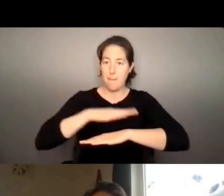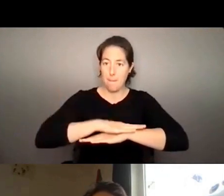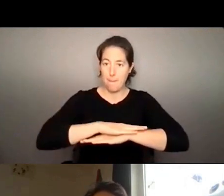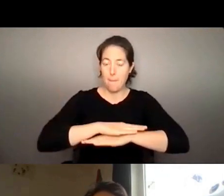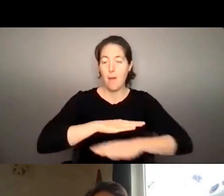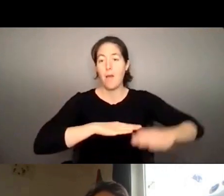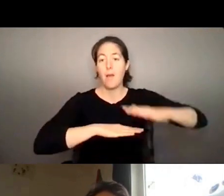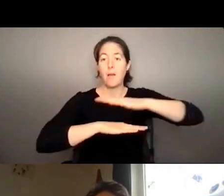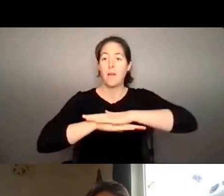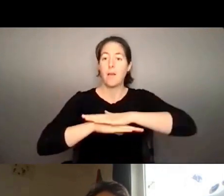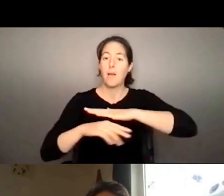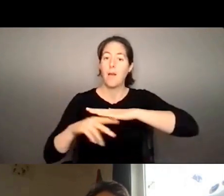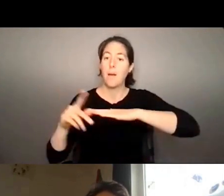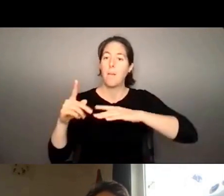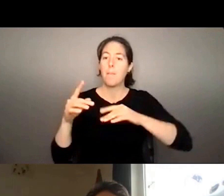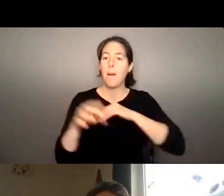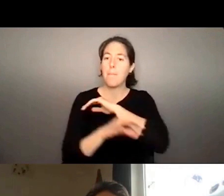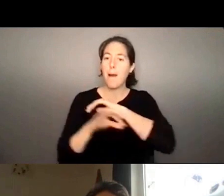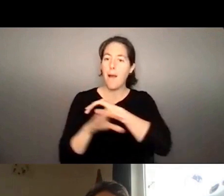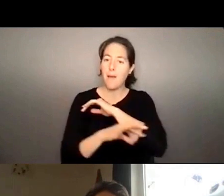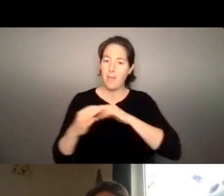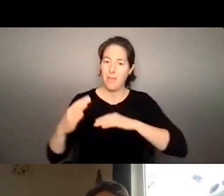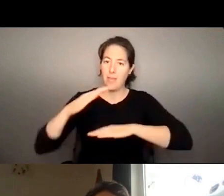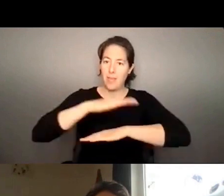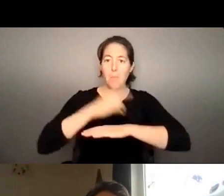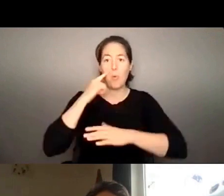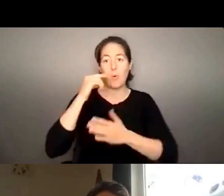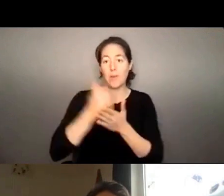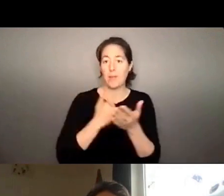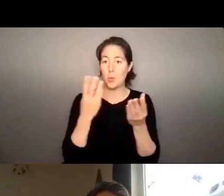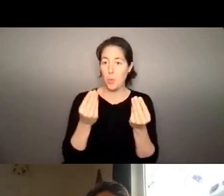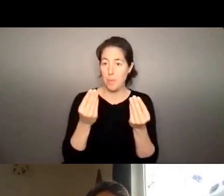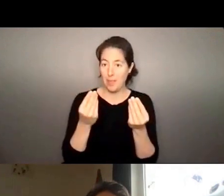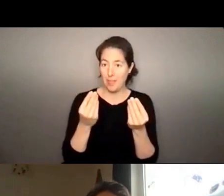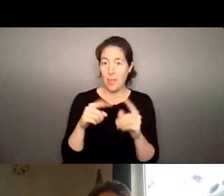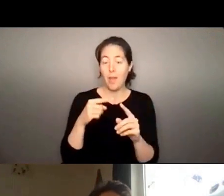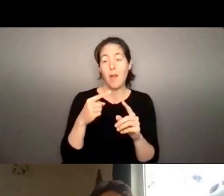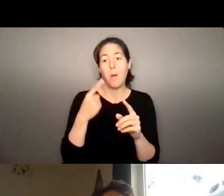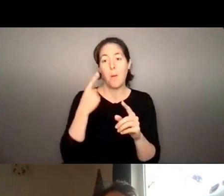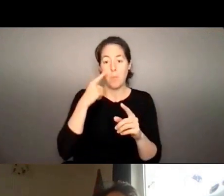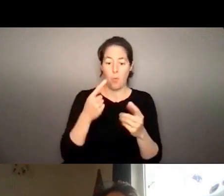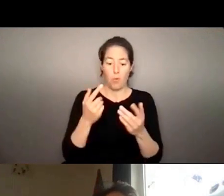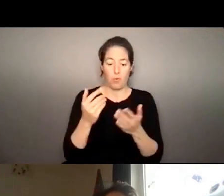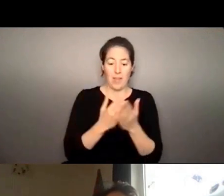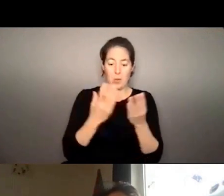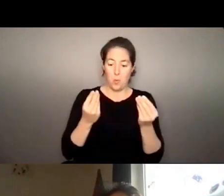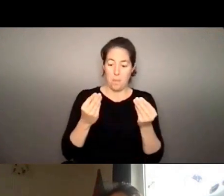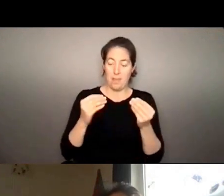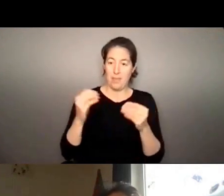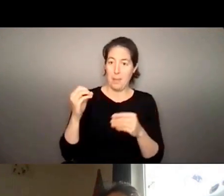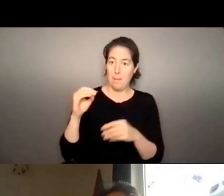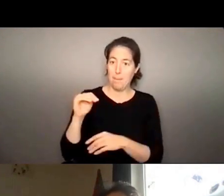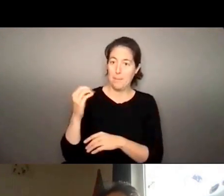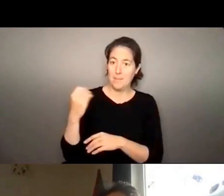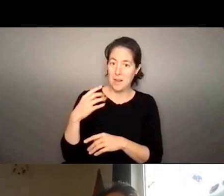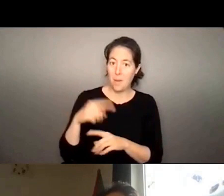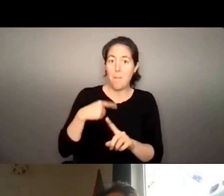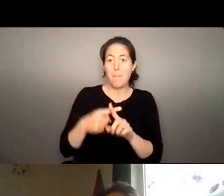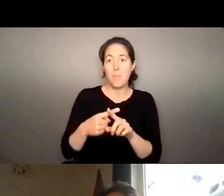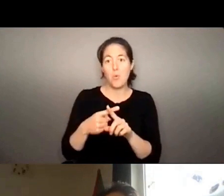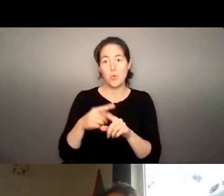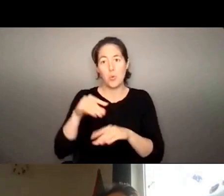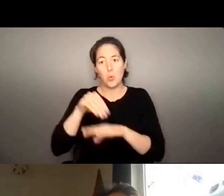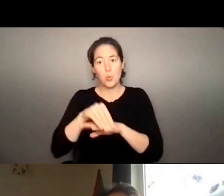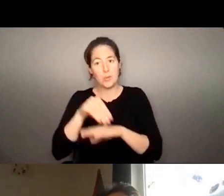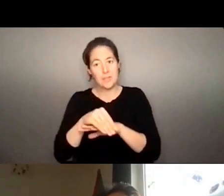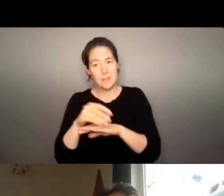à garder l'humidité pour le mycélium, mais qui sert aussi de nourriture pour le mycélium. Et encore une fois, à chaque fois qu'on arrose les